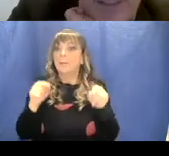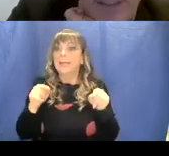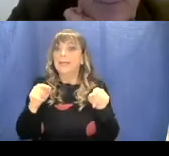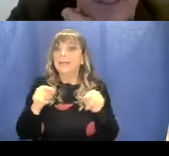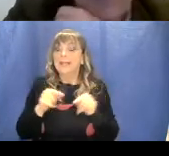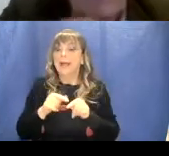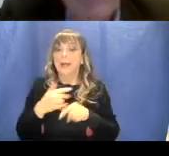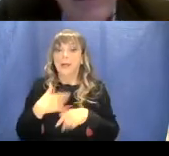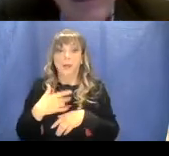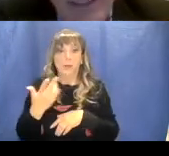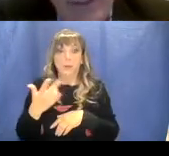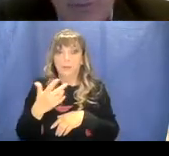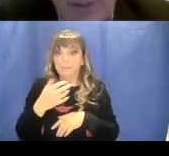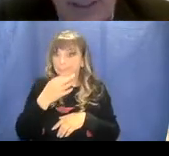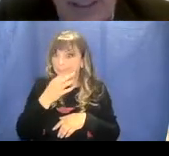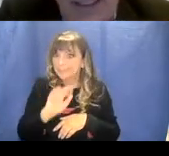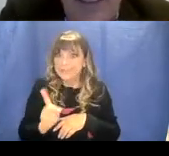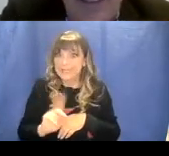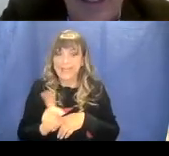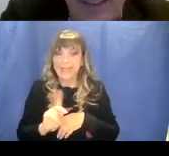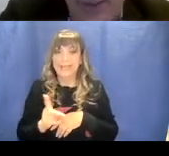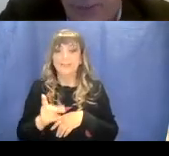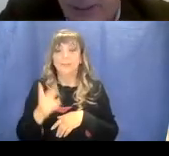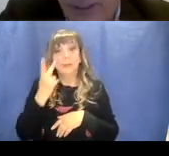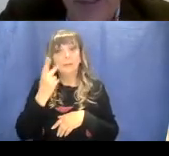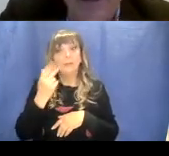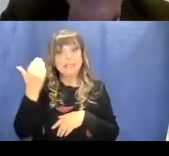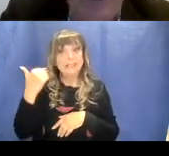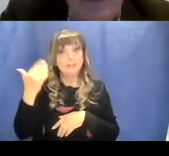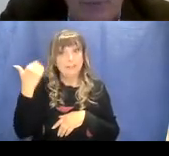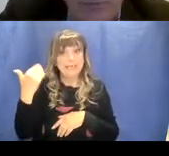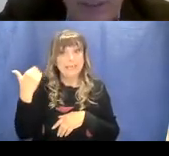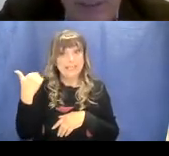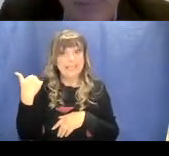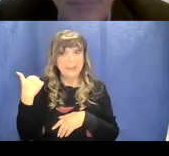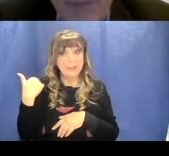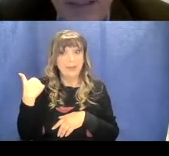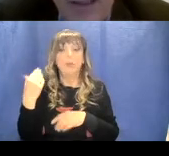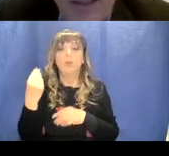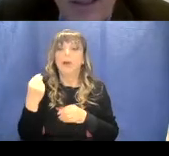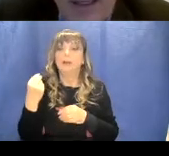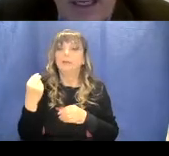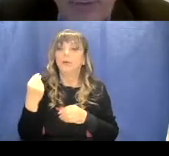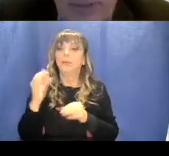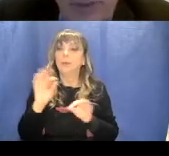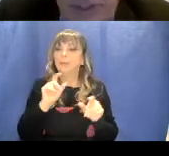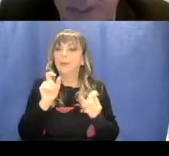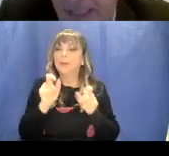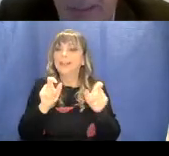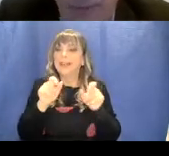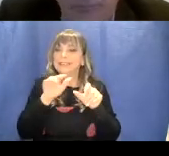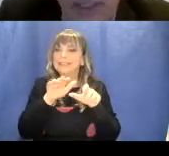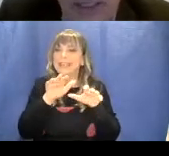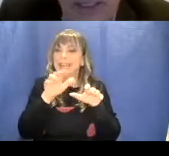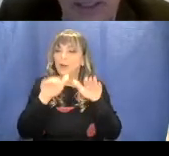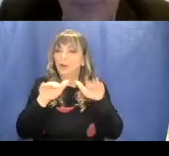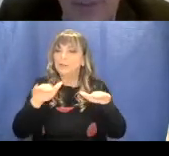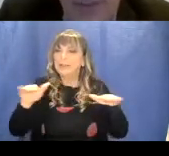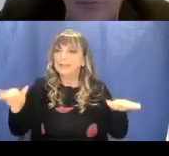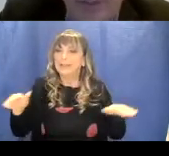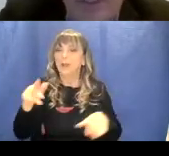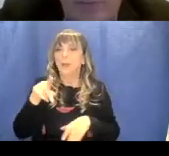visti prima in opera nella tassellazione di penrose e allora pc è stata una